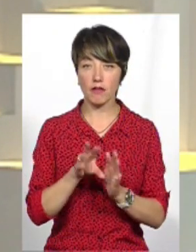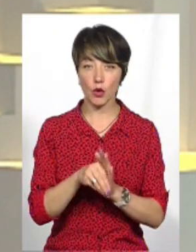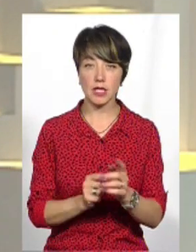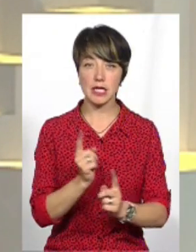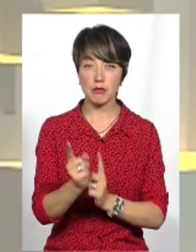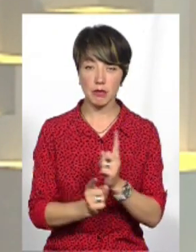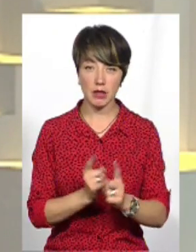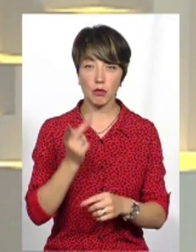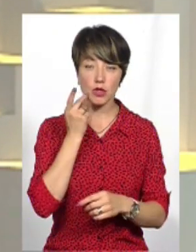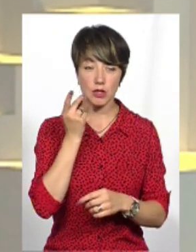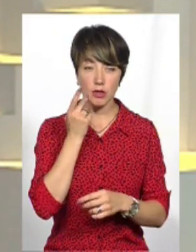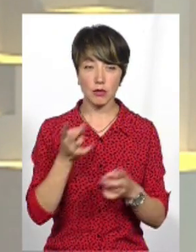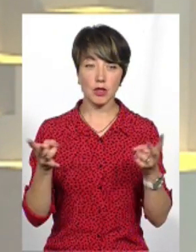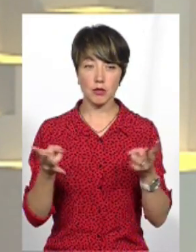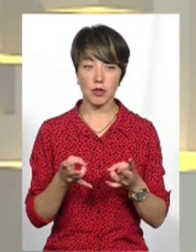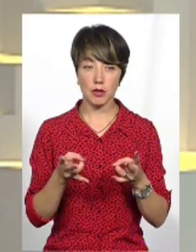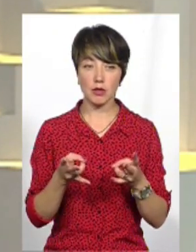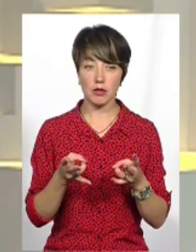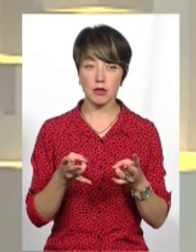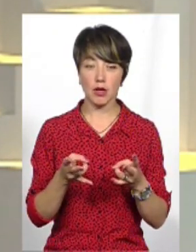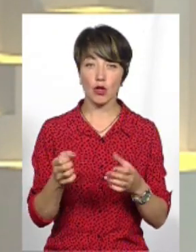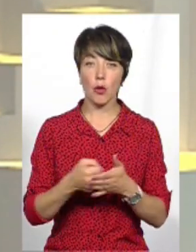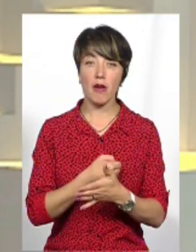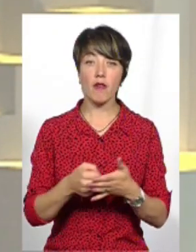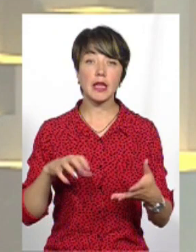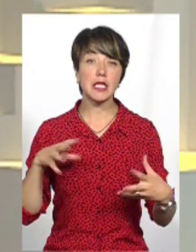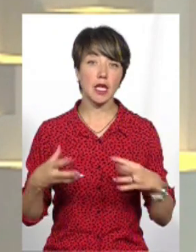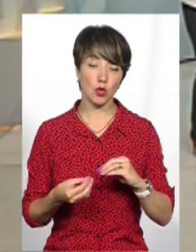вносити зміни, і постійно потрібно добиватися результату.